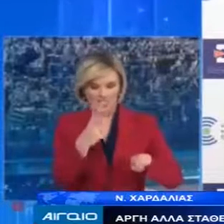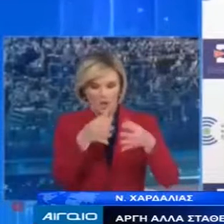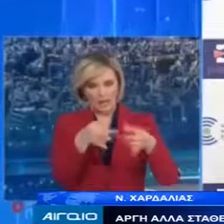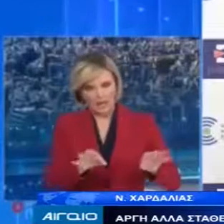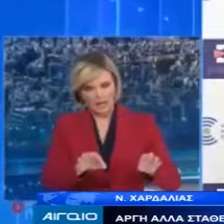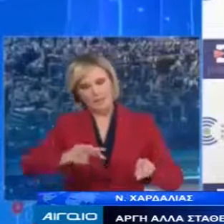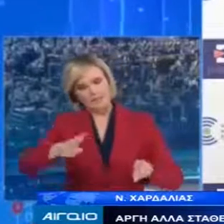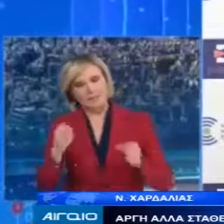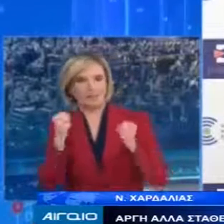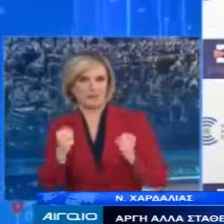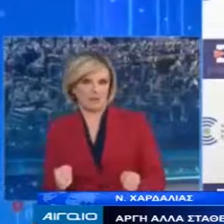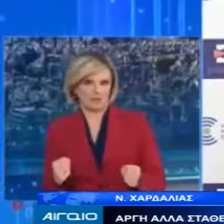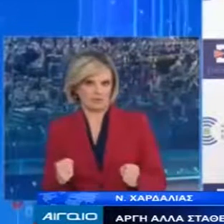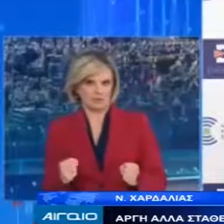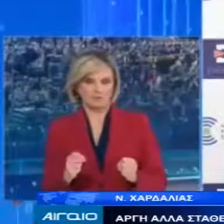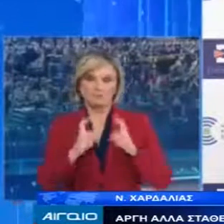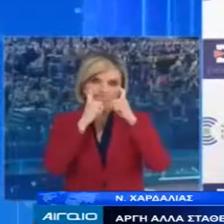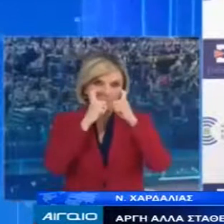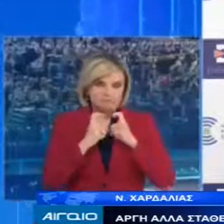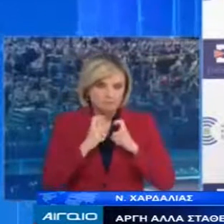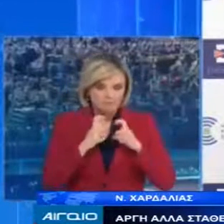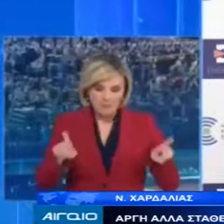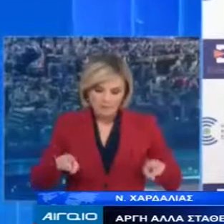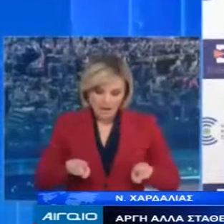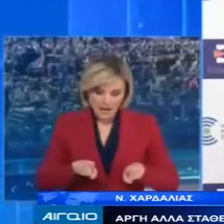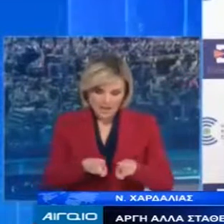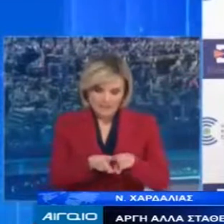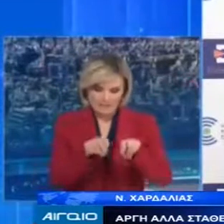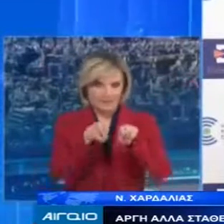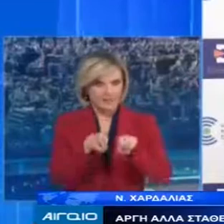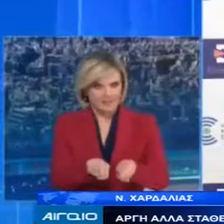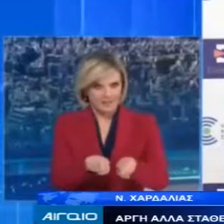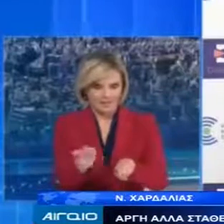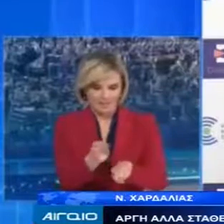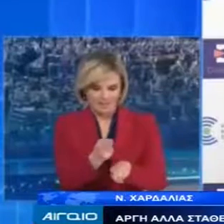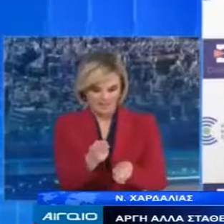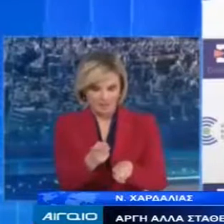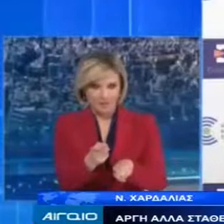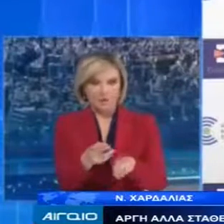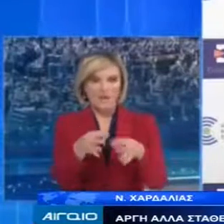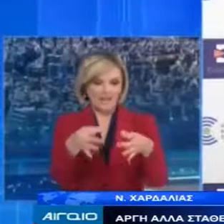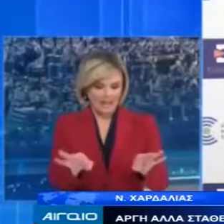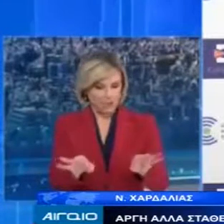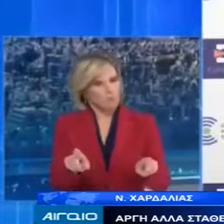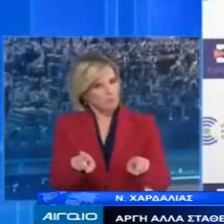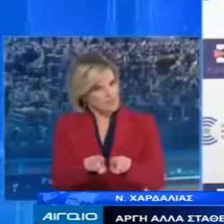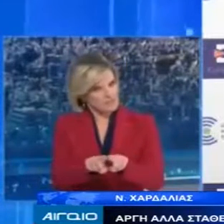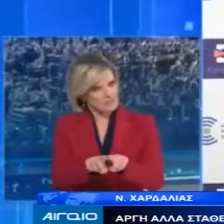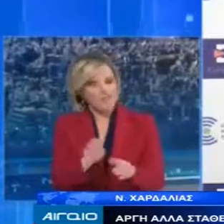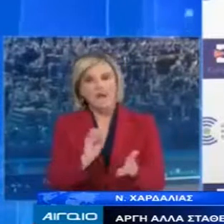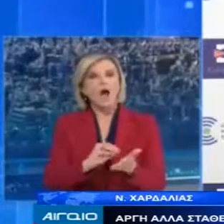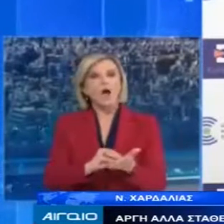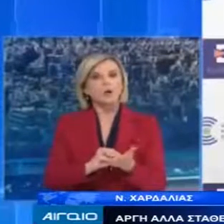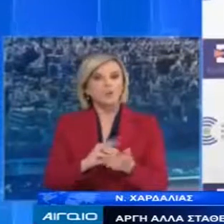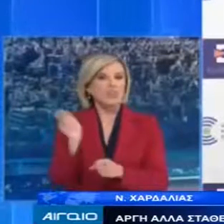75%, υποχρεωτική τοποθέτηση ατόμων που προσέρχονται μαζί στις 2 θέσεις μεταξύ των οποίων δεν μεσολαβεί κενός χώρος, μη